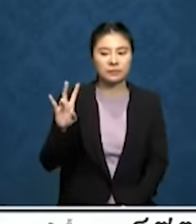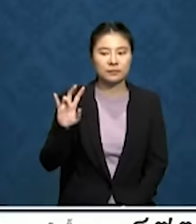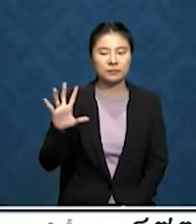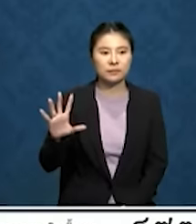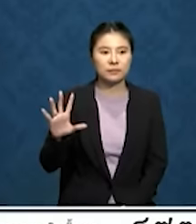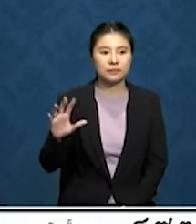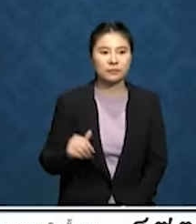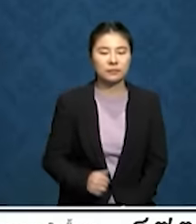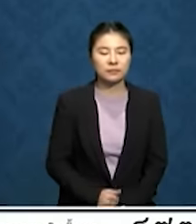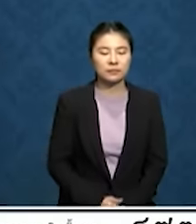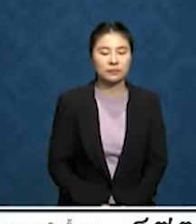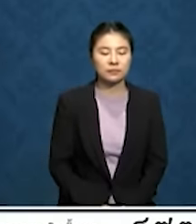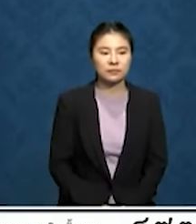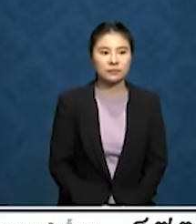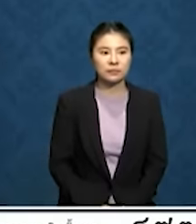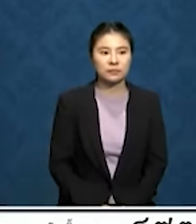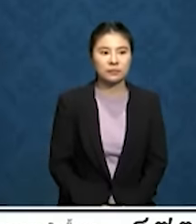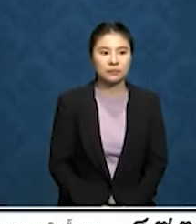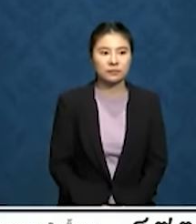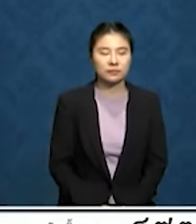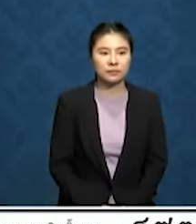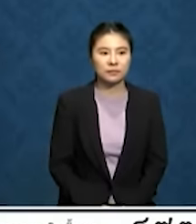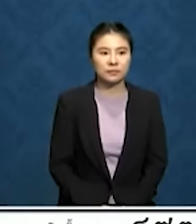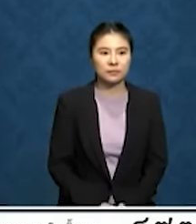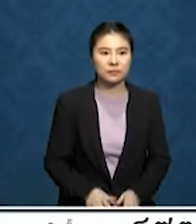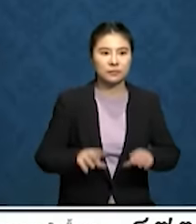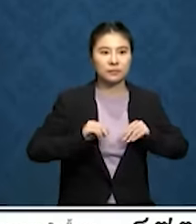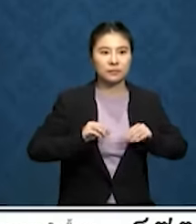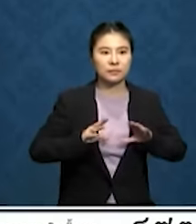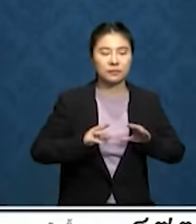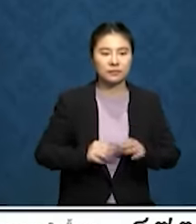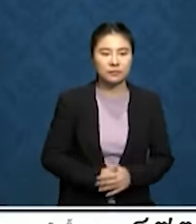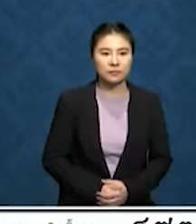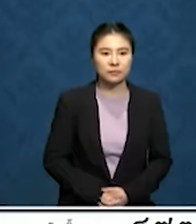275นางสาวพัชรินรามวง ศ์ไม่เห็นชอบค่ะ